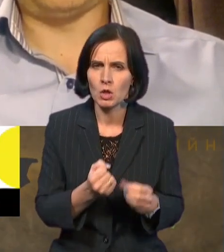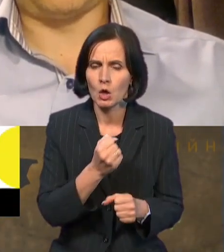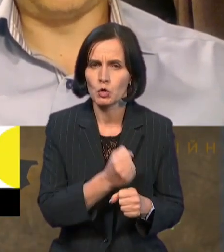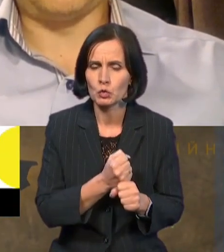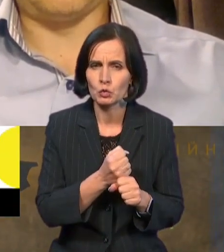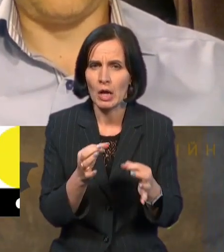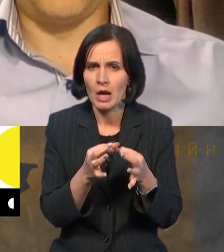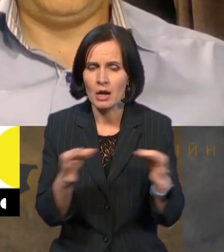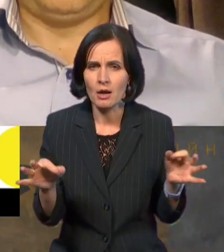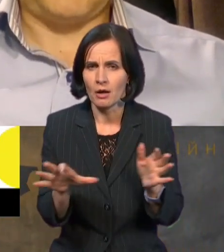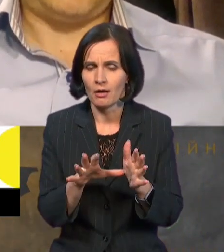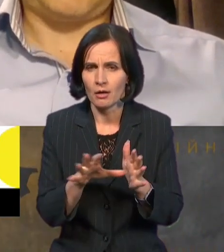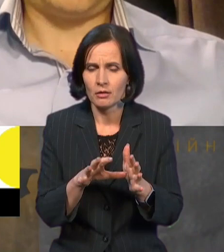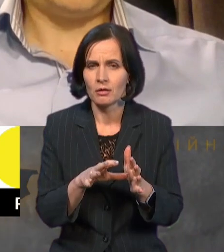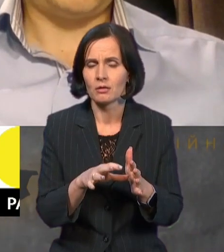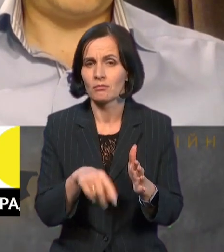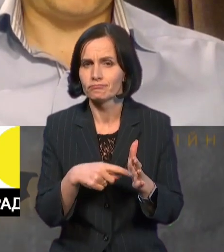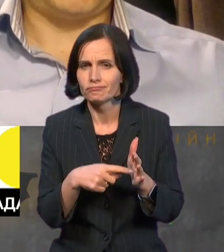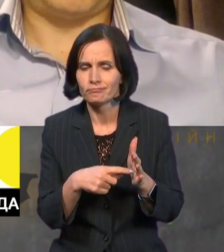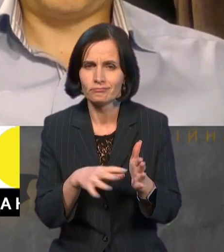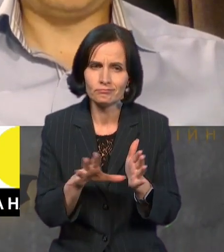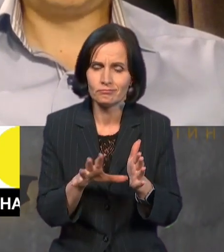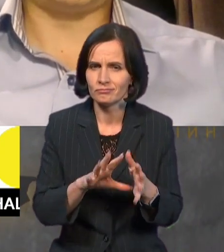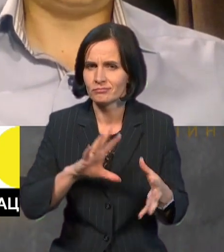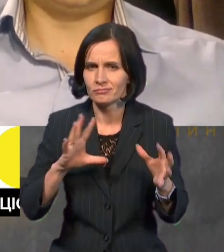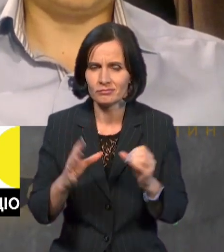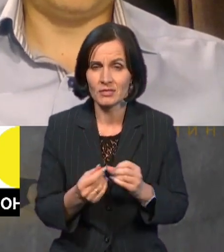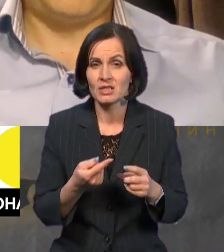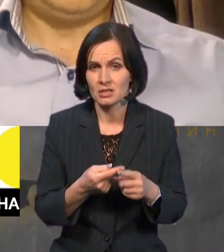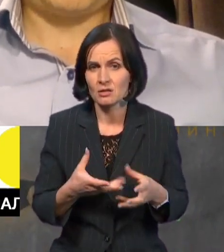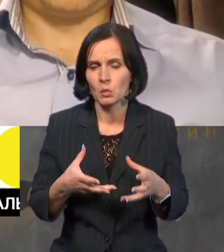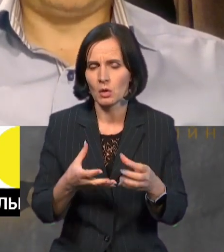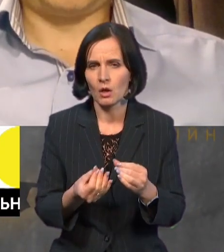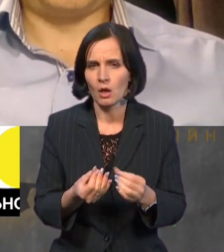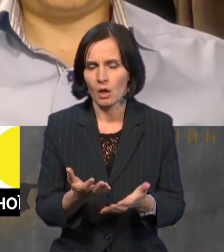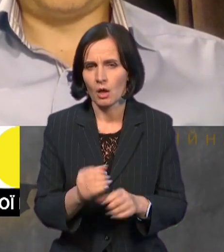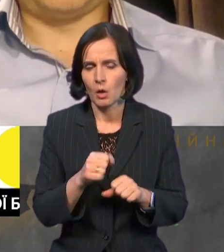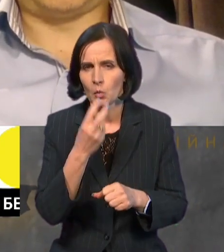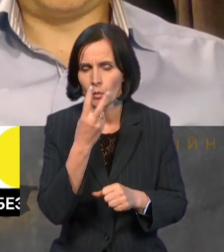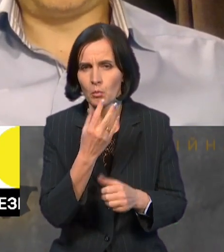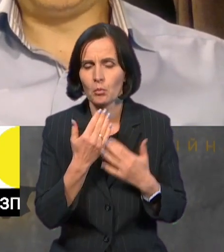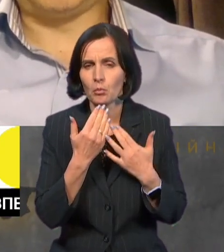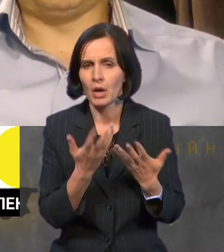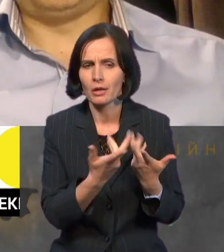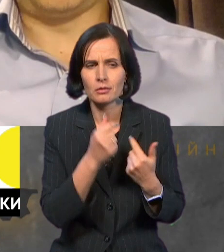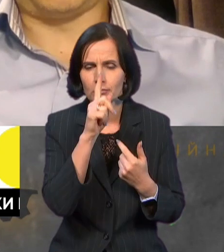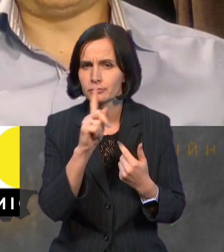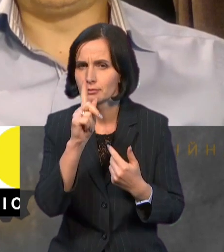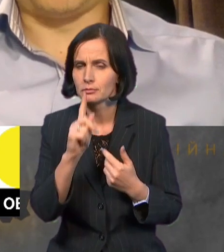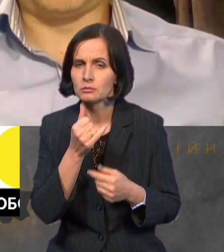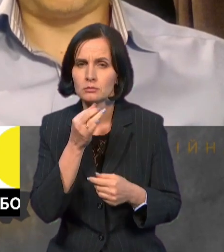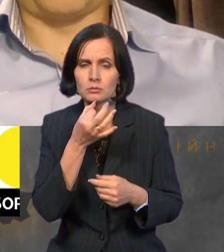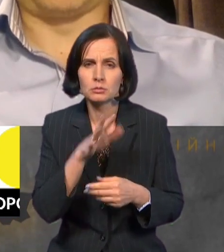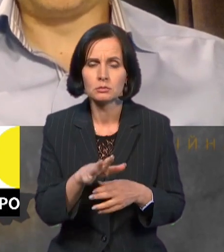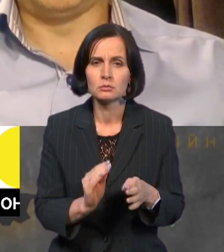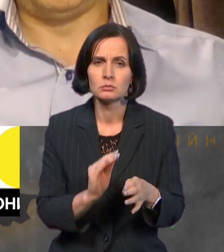електропередачі, трансформаторів в цілому. Все це відразу буде позначатися. Ми можемо бачити навіть, що в останні, скажімо так, декілька місяців будь-яка